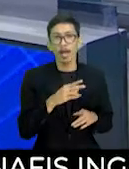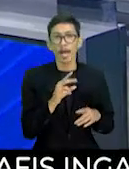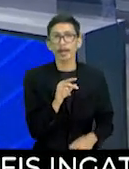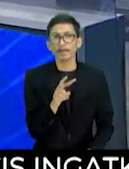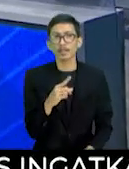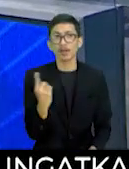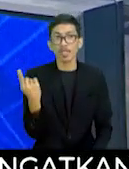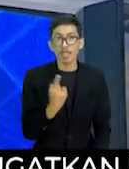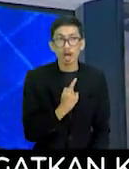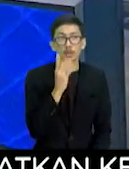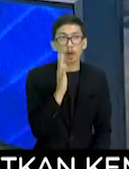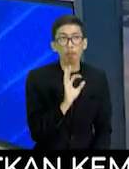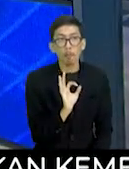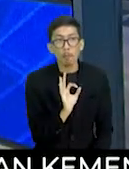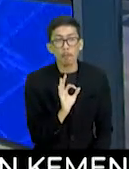siang ini?